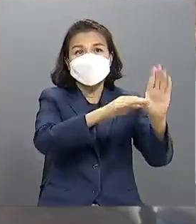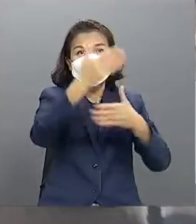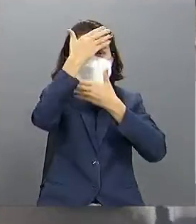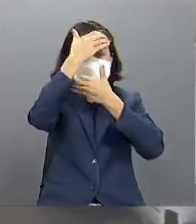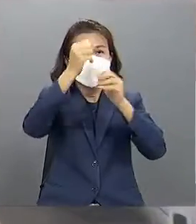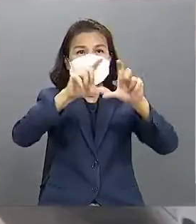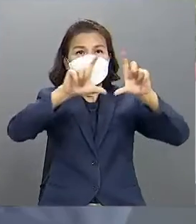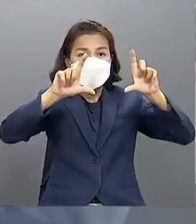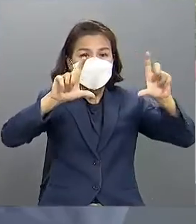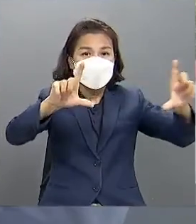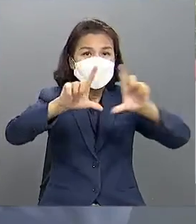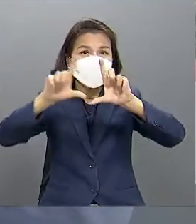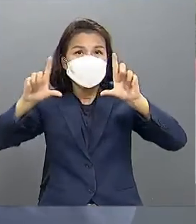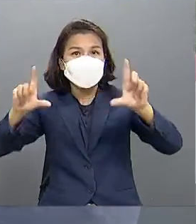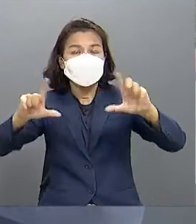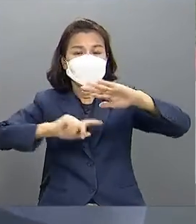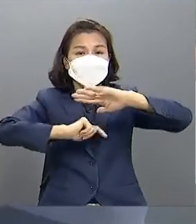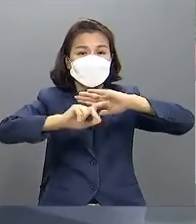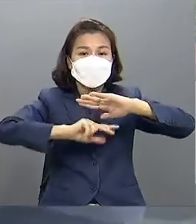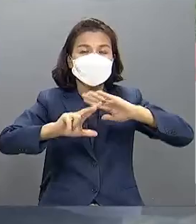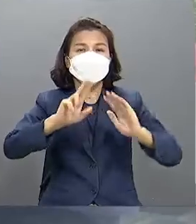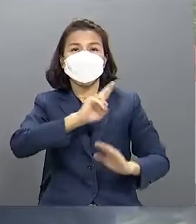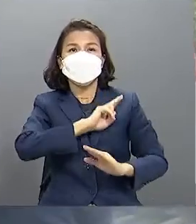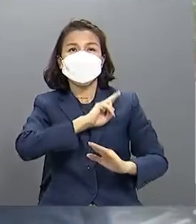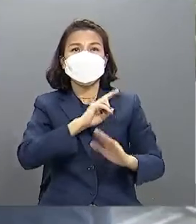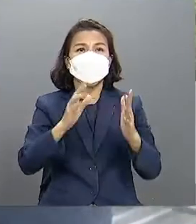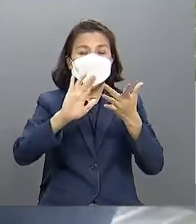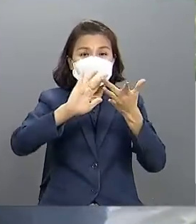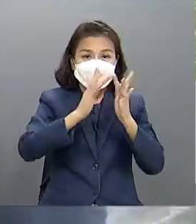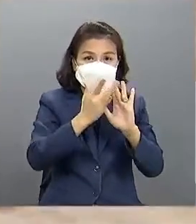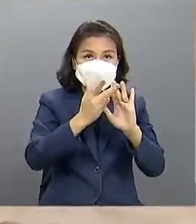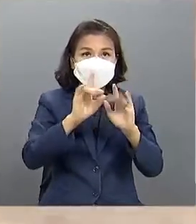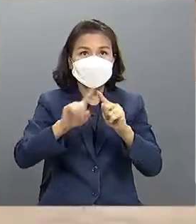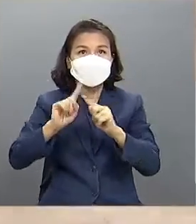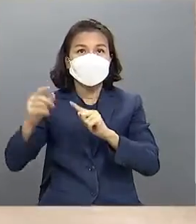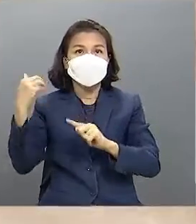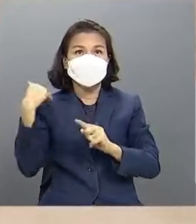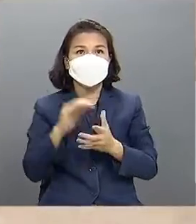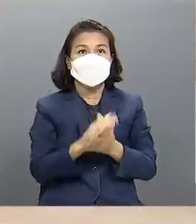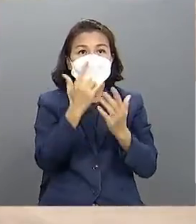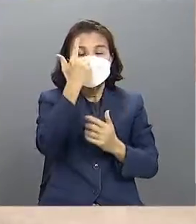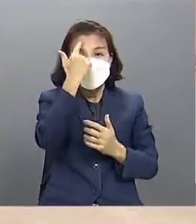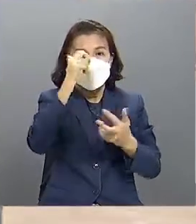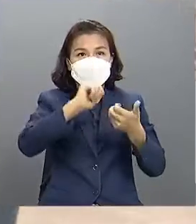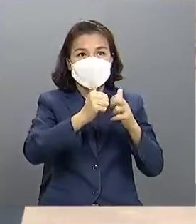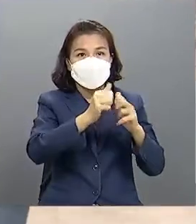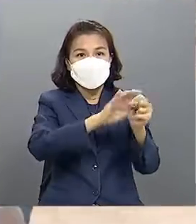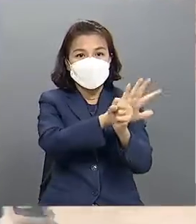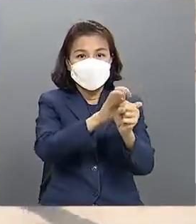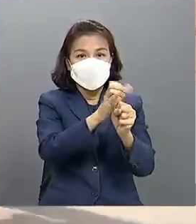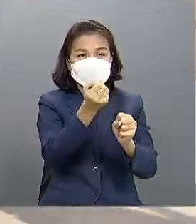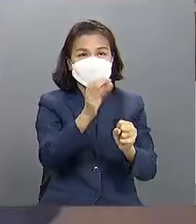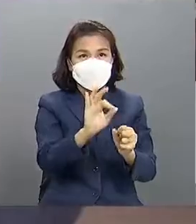แนะนำตัวพร้อมกับหาเสียงผ่านสื่อสังคมออนไลน์เนื่องจากอยู่ในช่วงสถานการณ์สมุด 19ก็กต